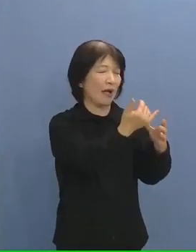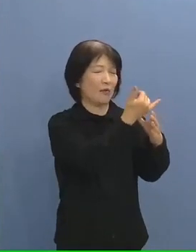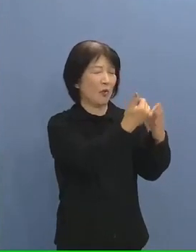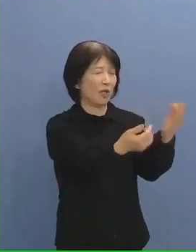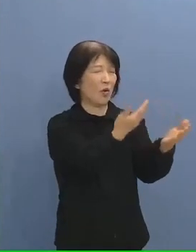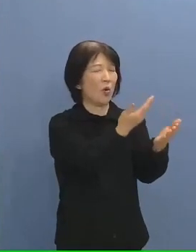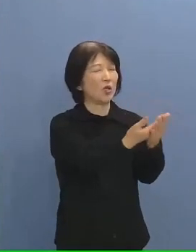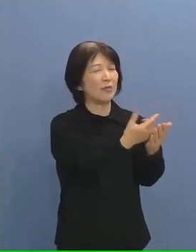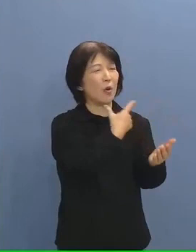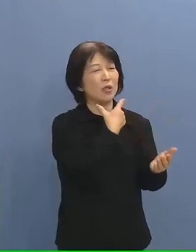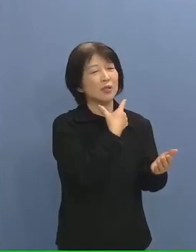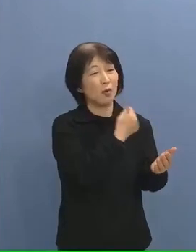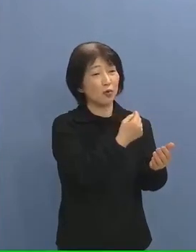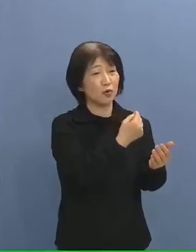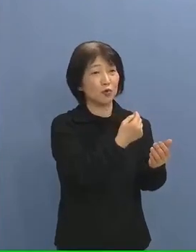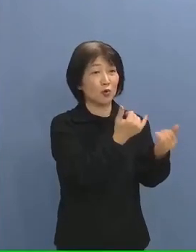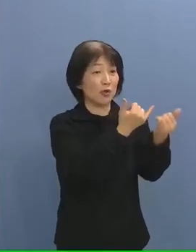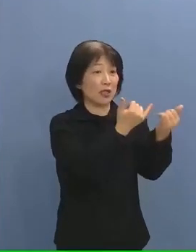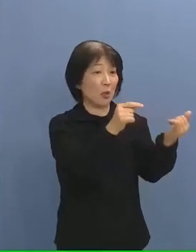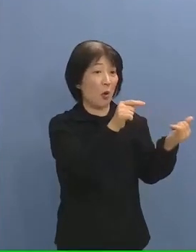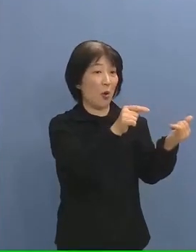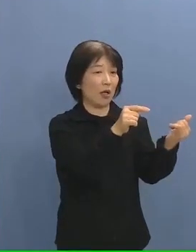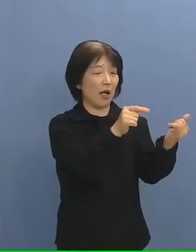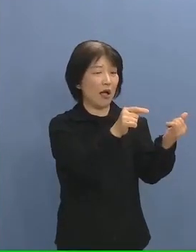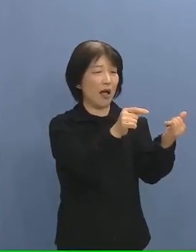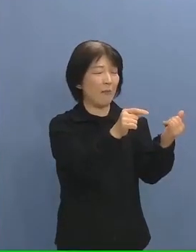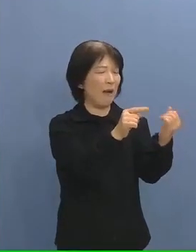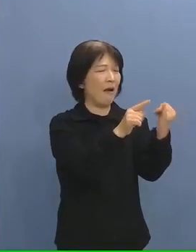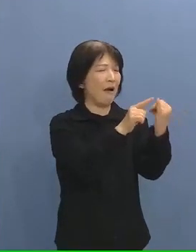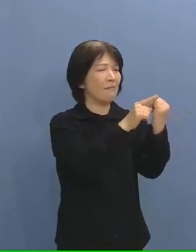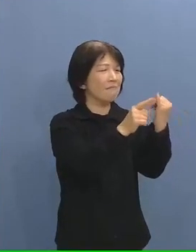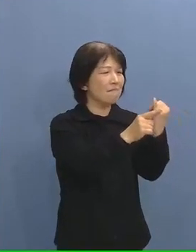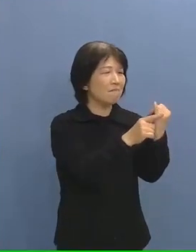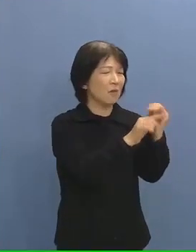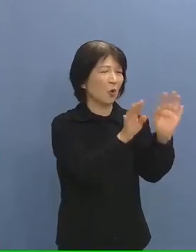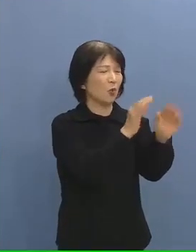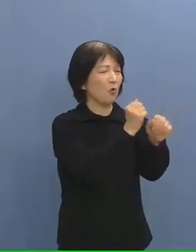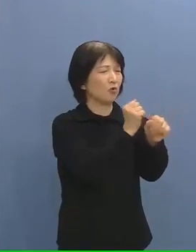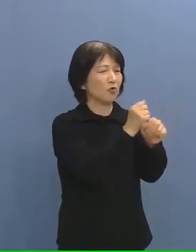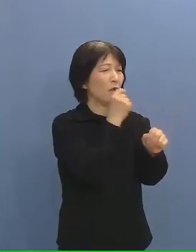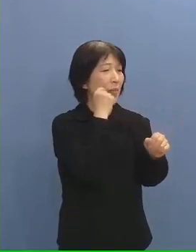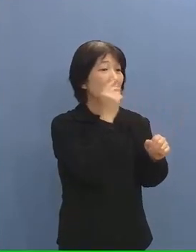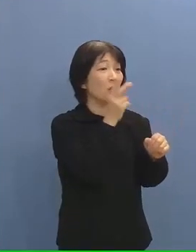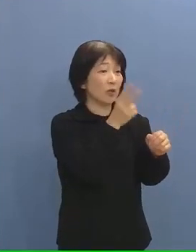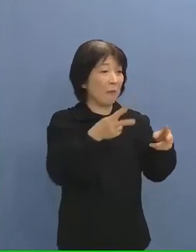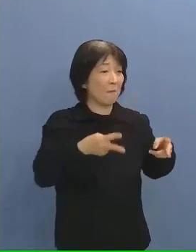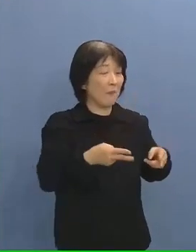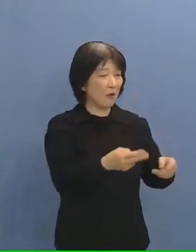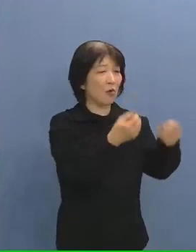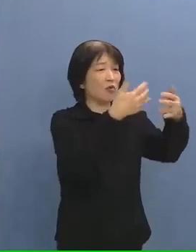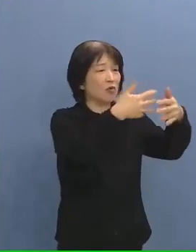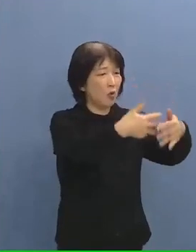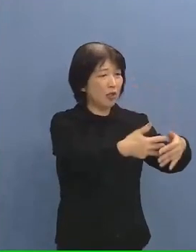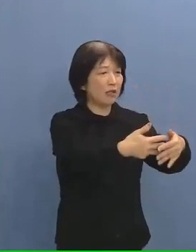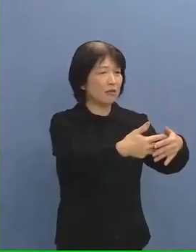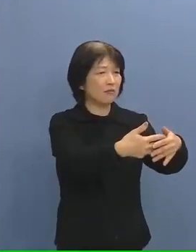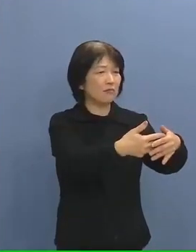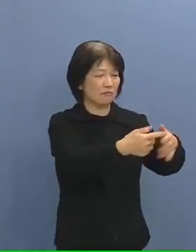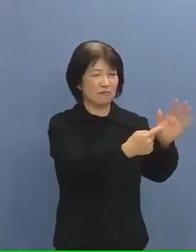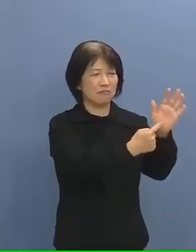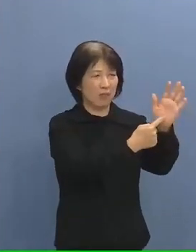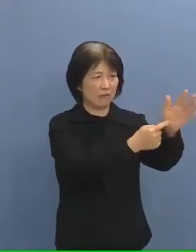にそういった処置に応じるということを条件としていたということですけれども、や